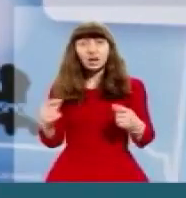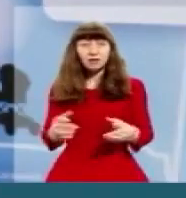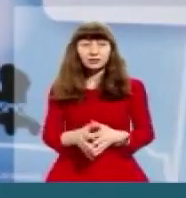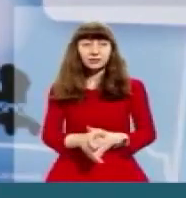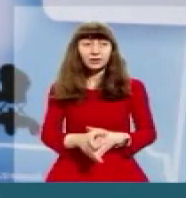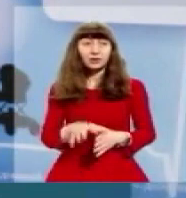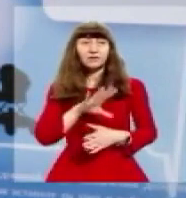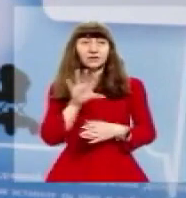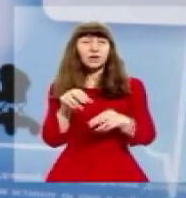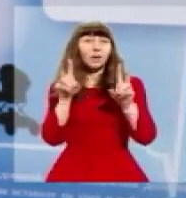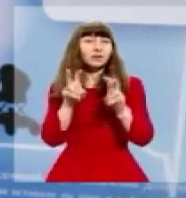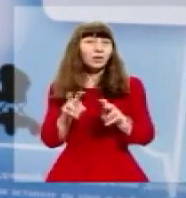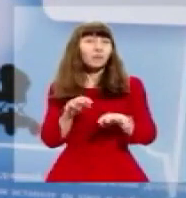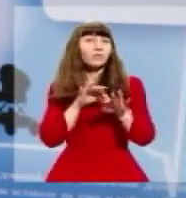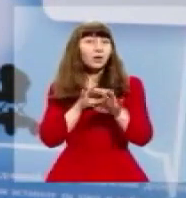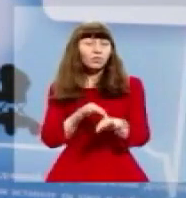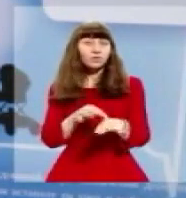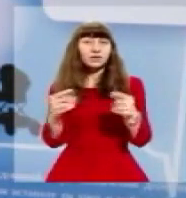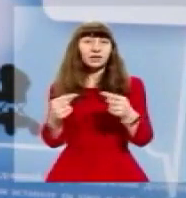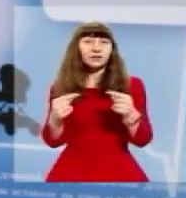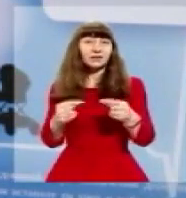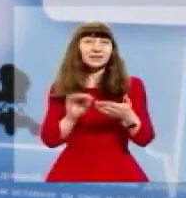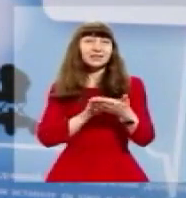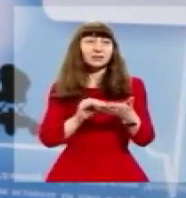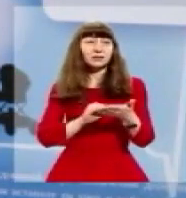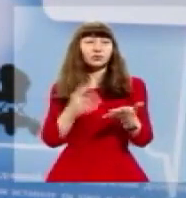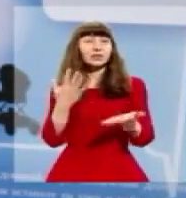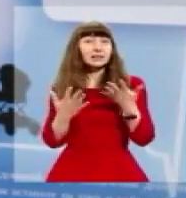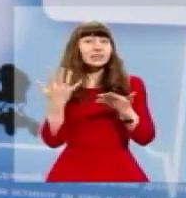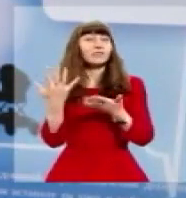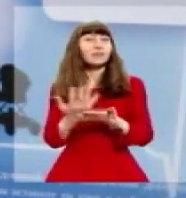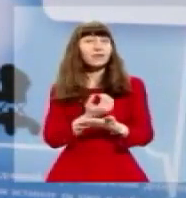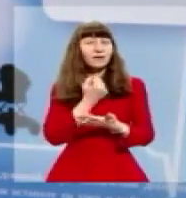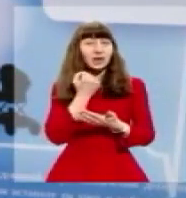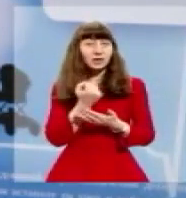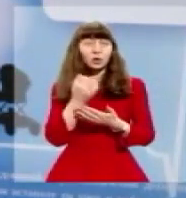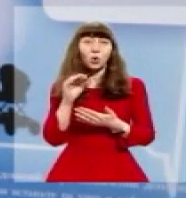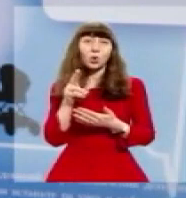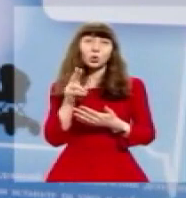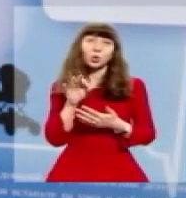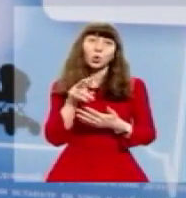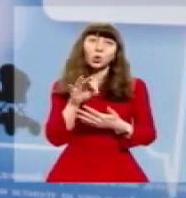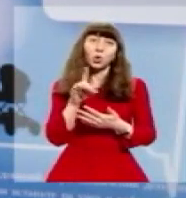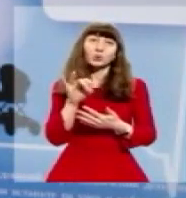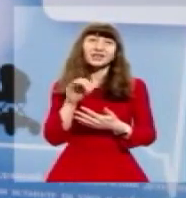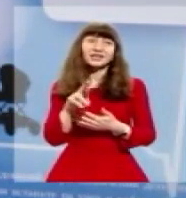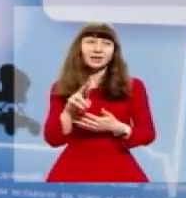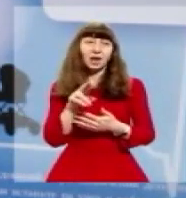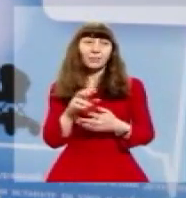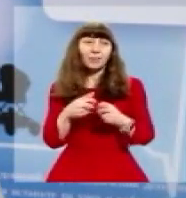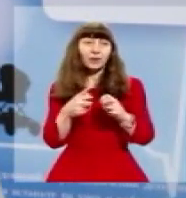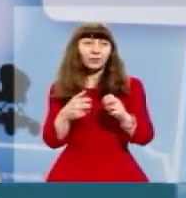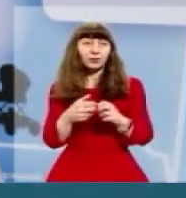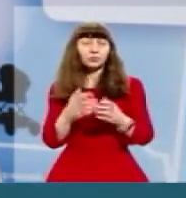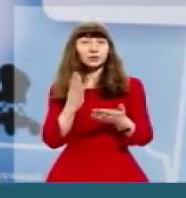обследования проводятся согласно записи. Но, естественно, если выявляется какая-то онкопатология, то у нас